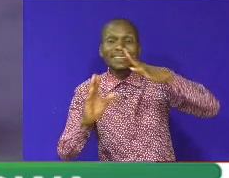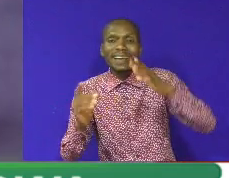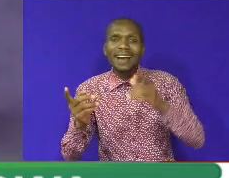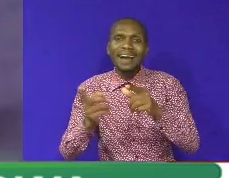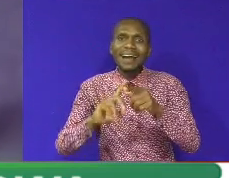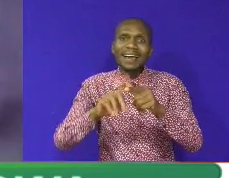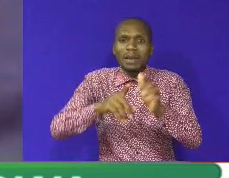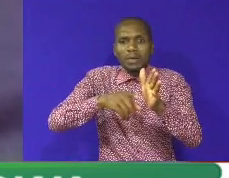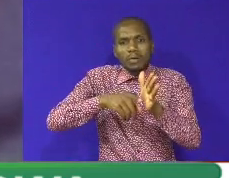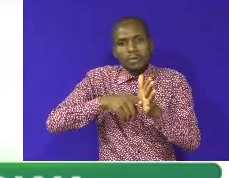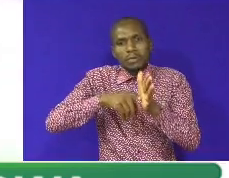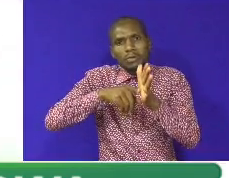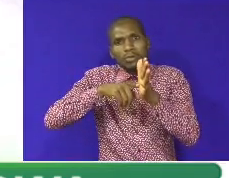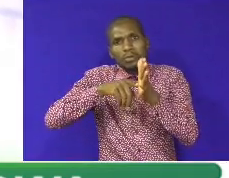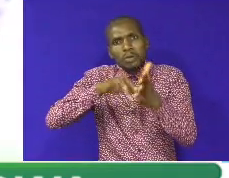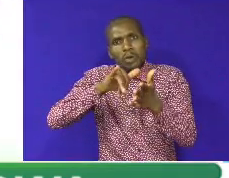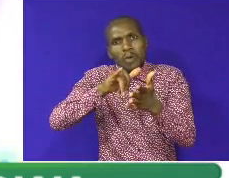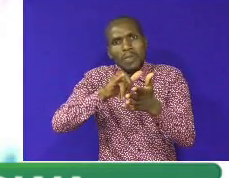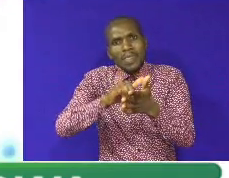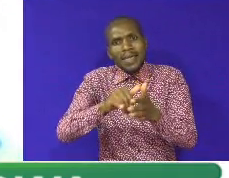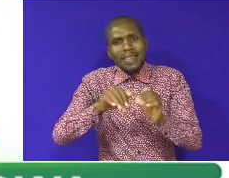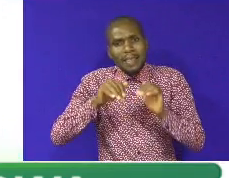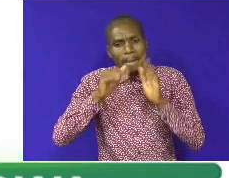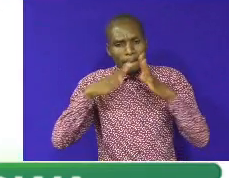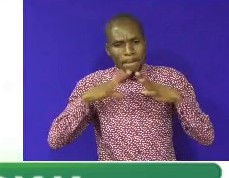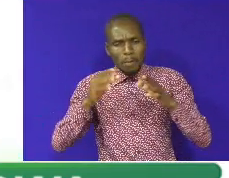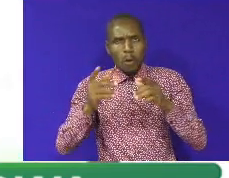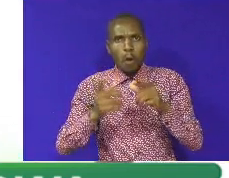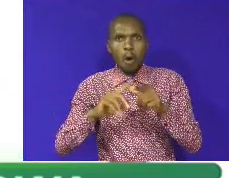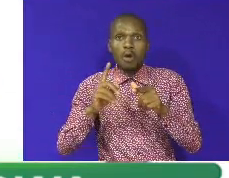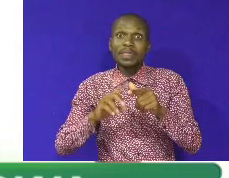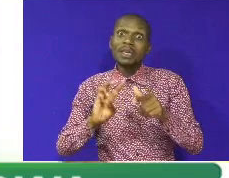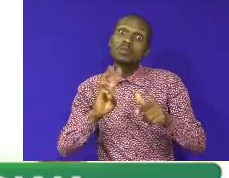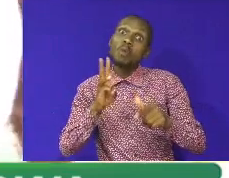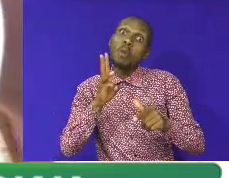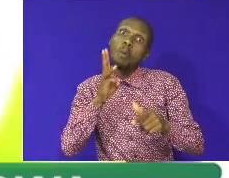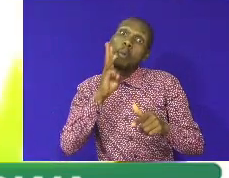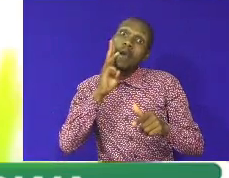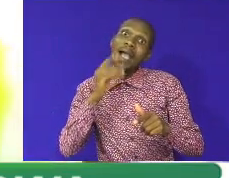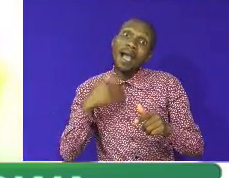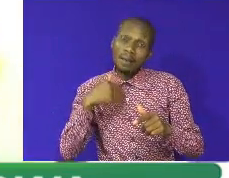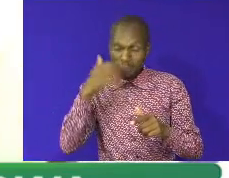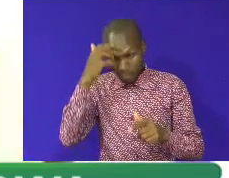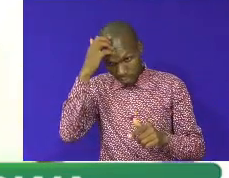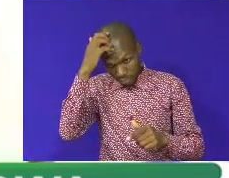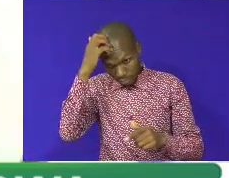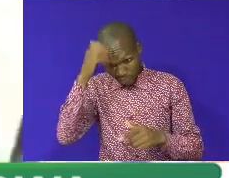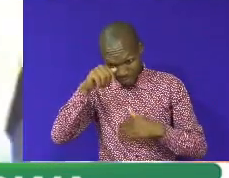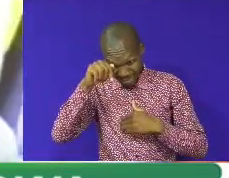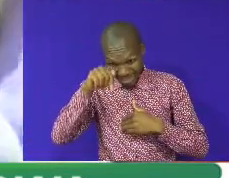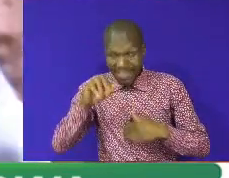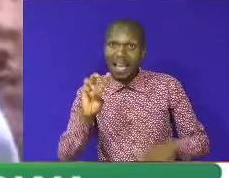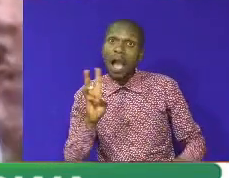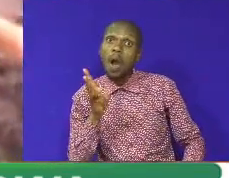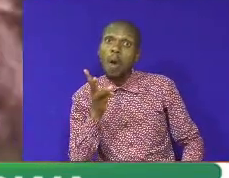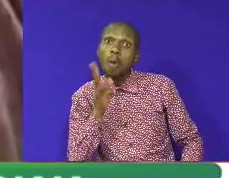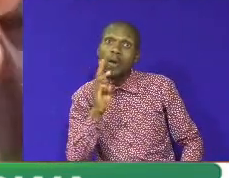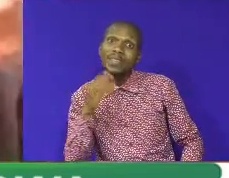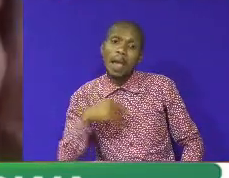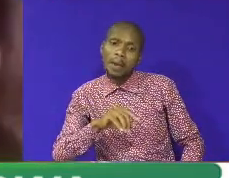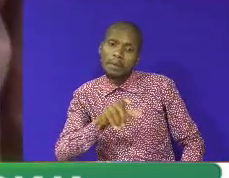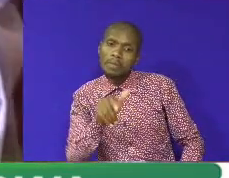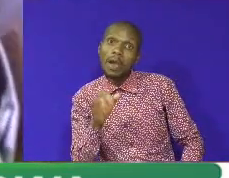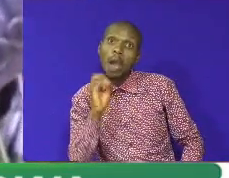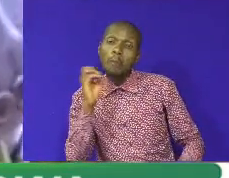elyo kwene kya buna aba menyi bense mi banyara koba bakonyara mache iga mache atoke